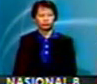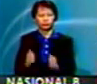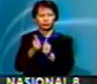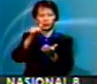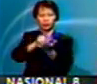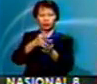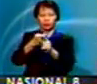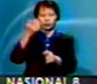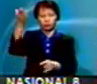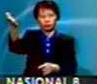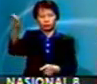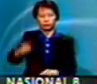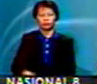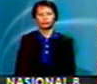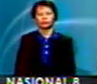dari sana.